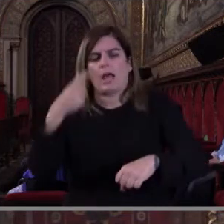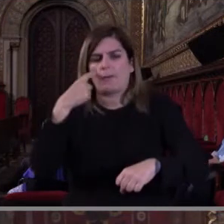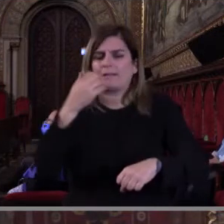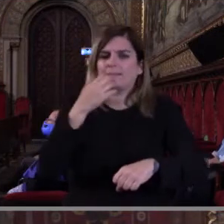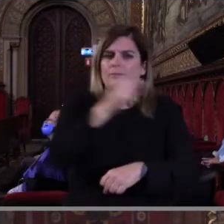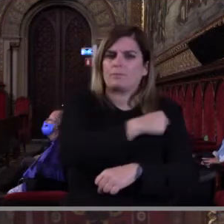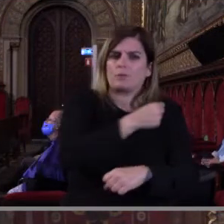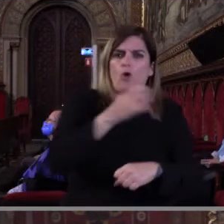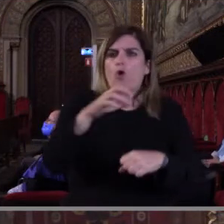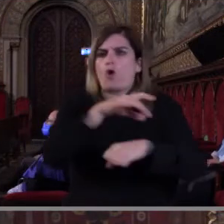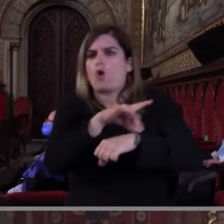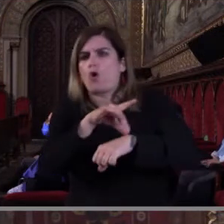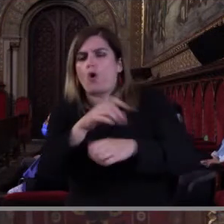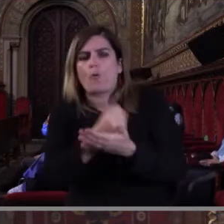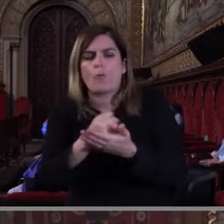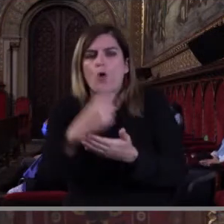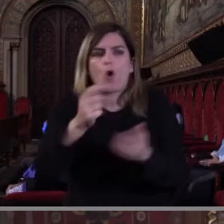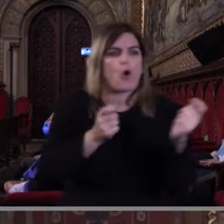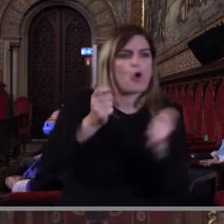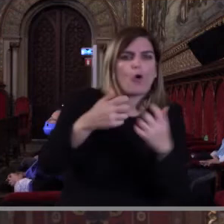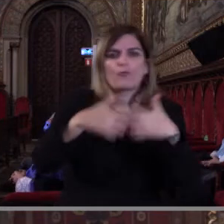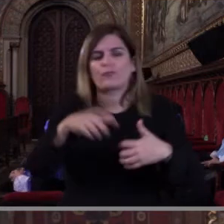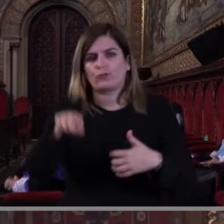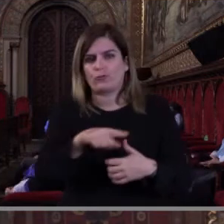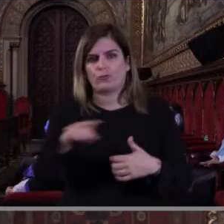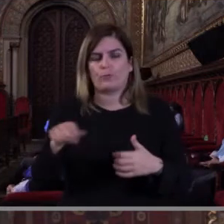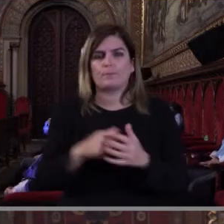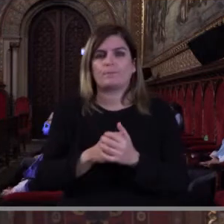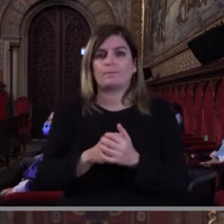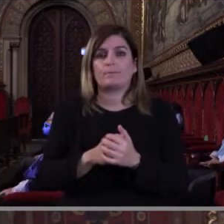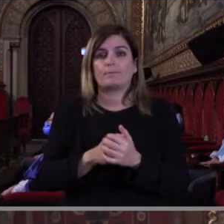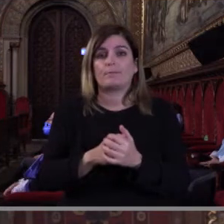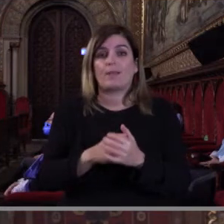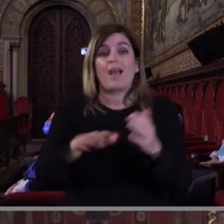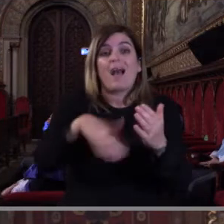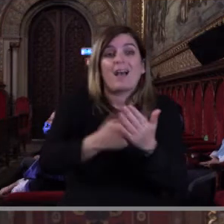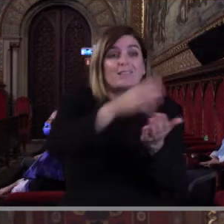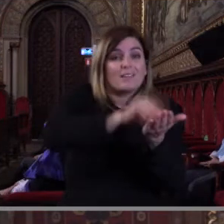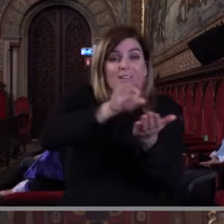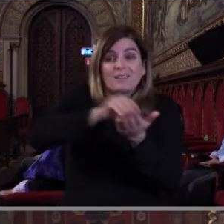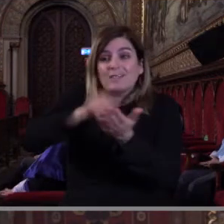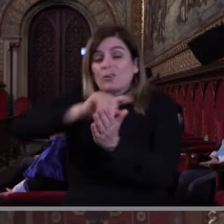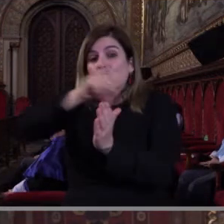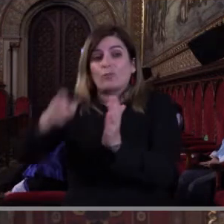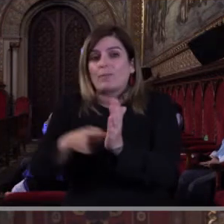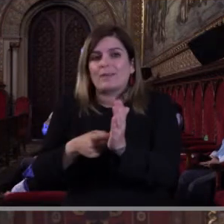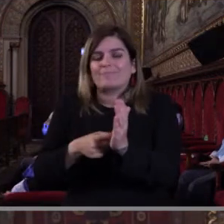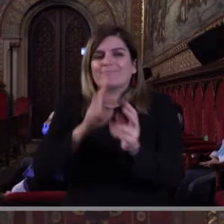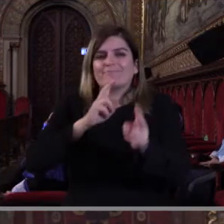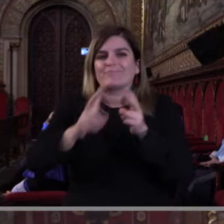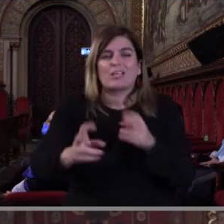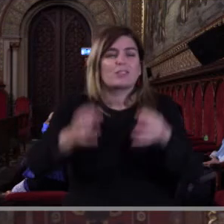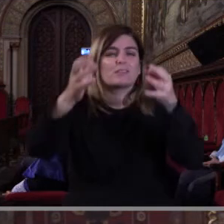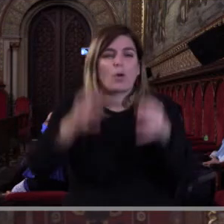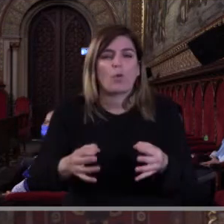real de moltes de les mesures de control emprades. Fins que això no es faci, serà impossible determinar el nombre de persones que s'han